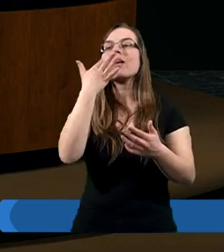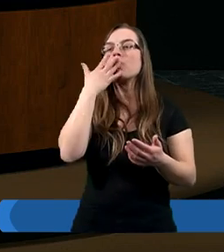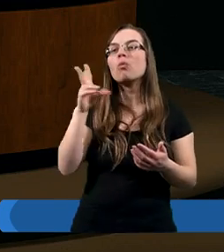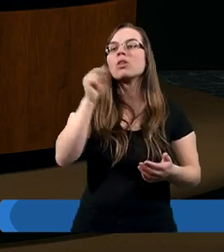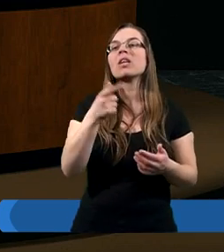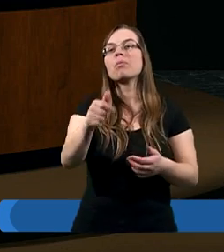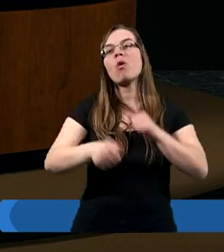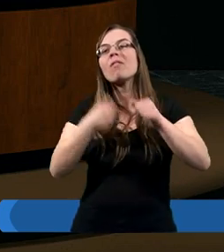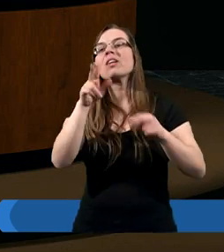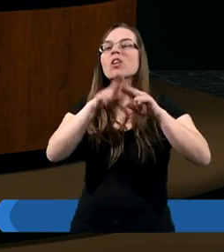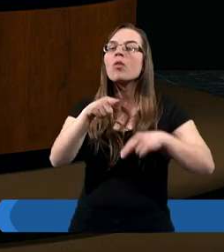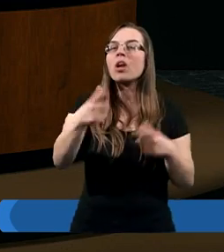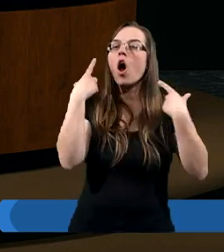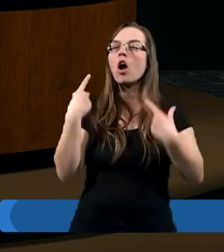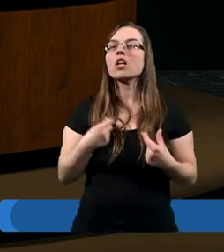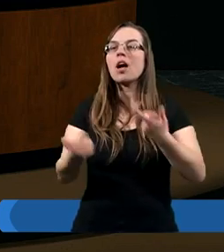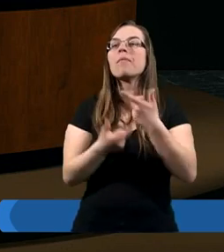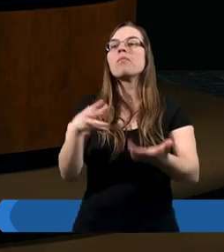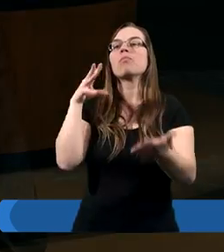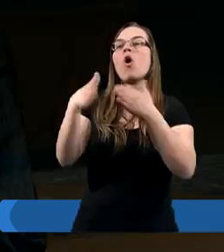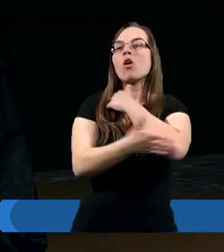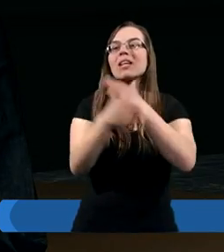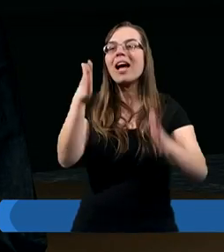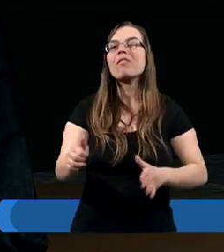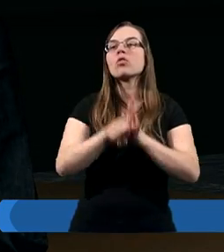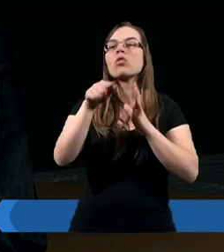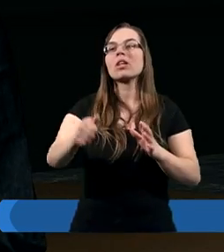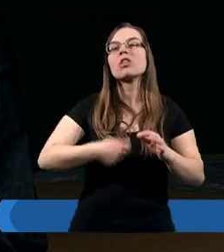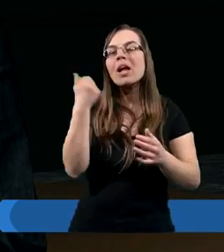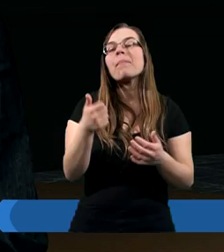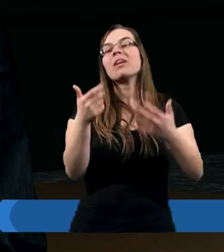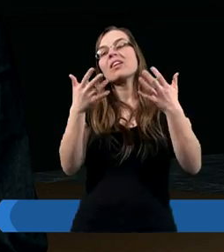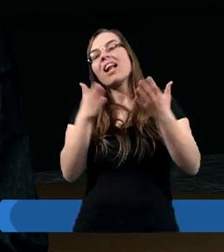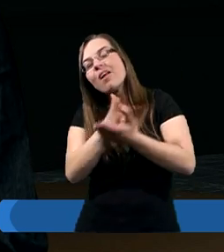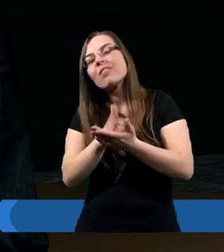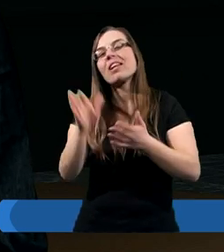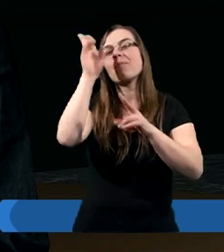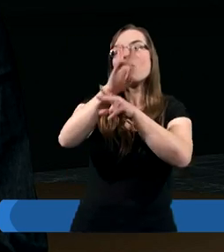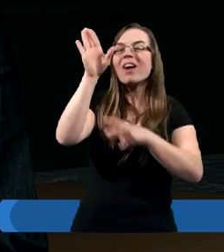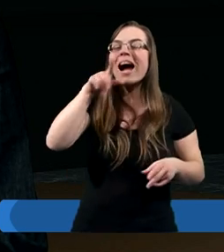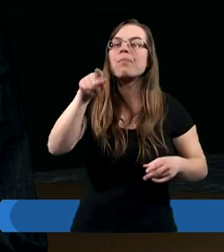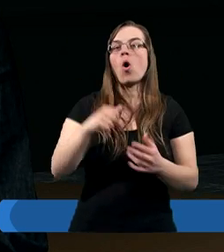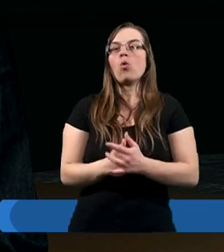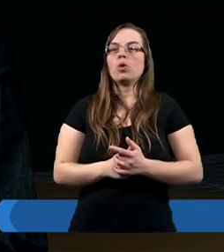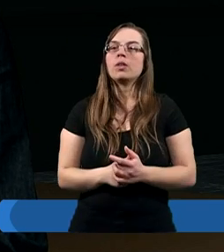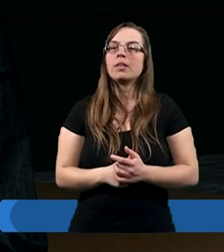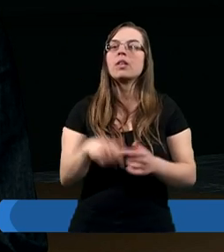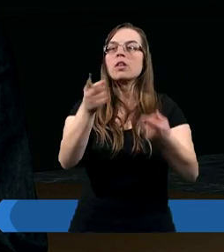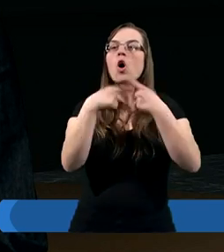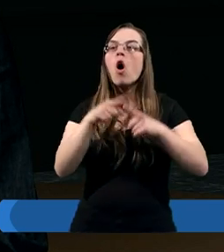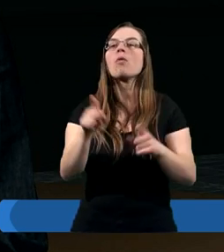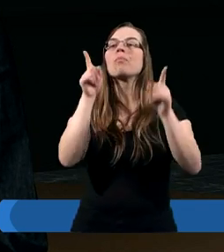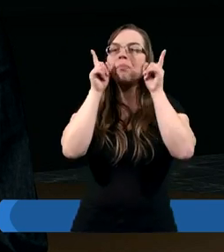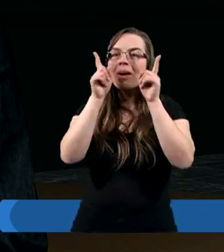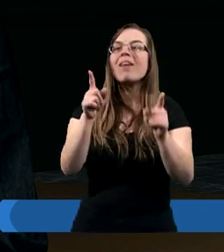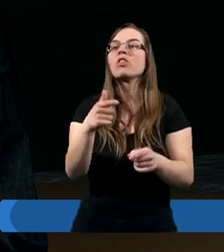się o jedność, ponieważ ta jedność ma być podstawą do tego, żeby cały świat uwierzył, że Chrystus został posłany przez Ojca. Kościół,